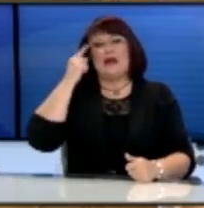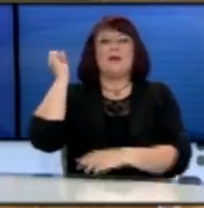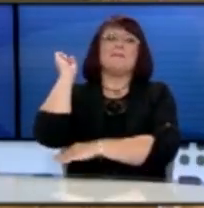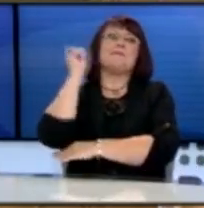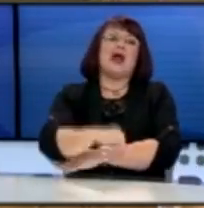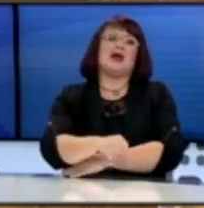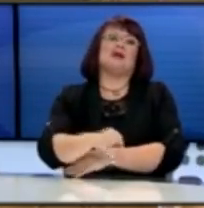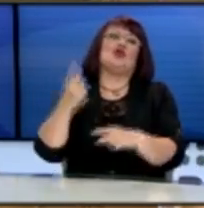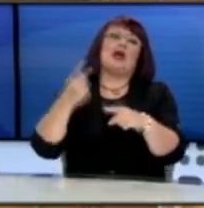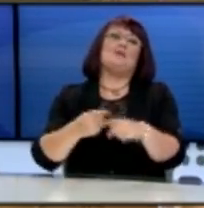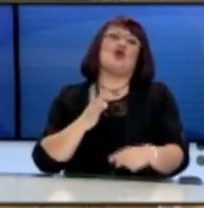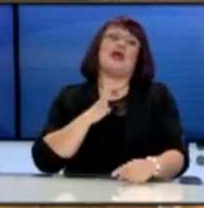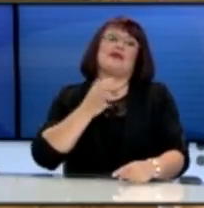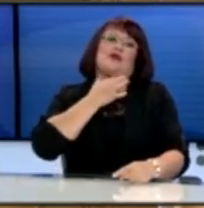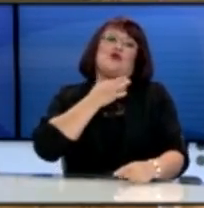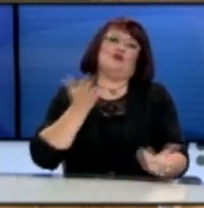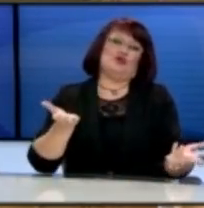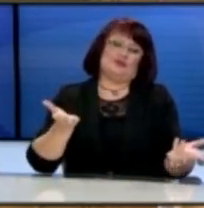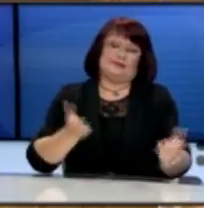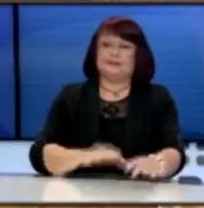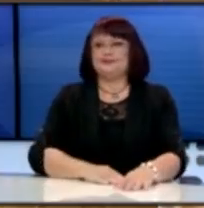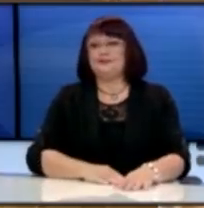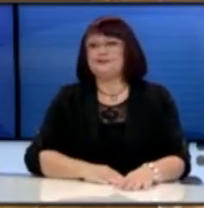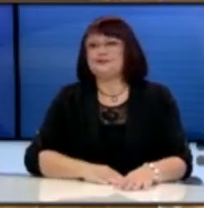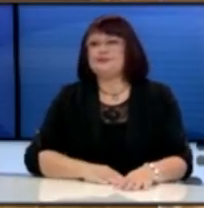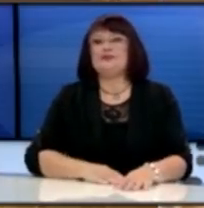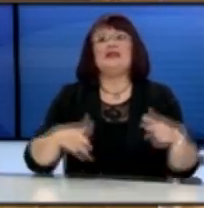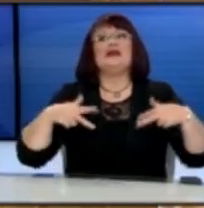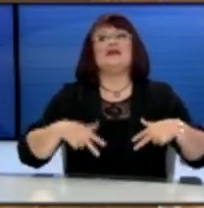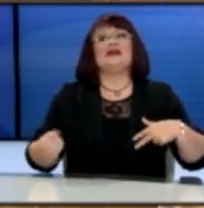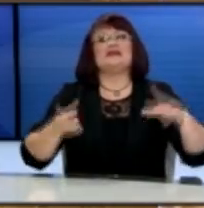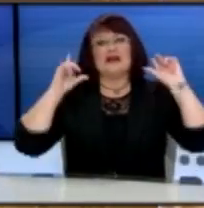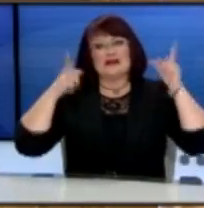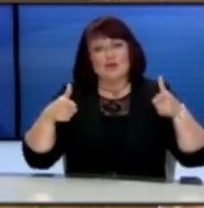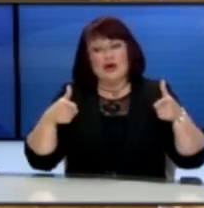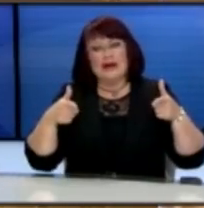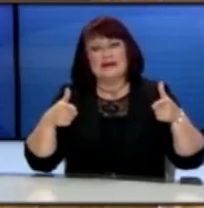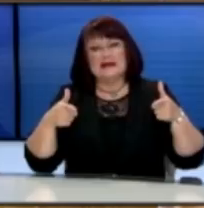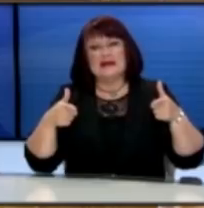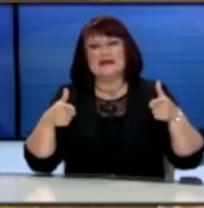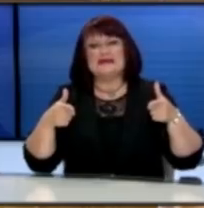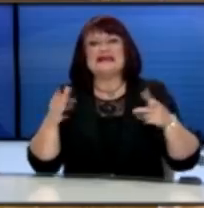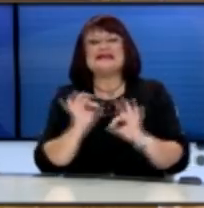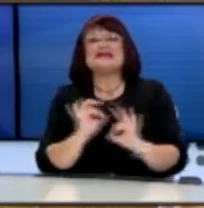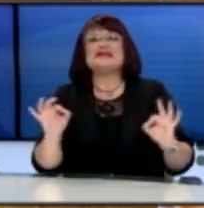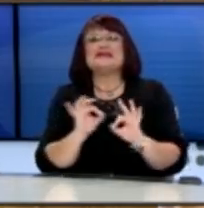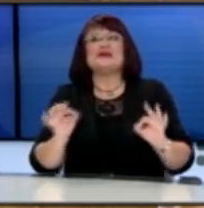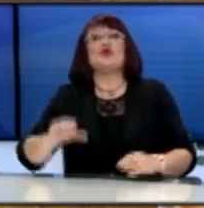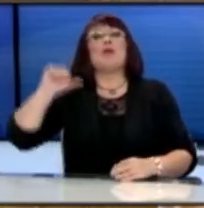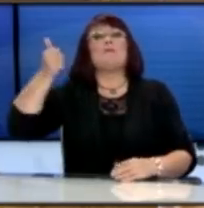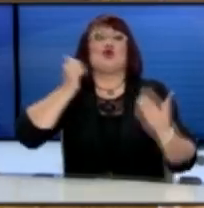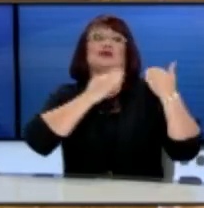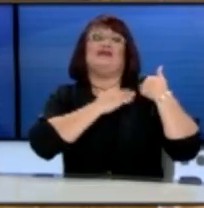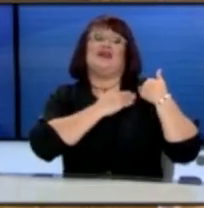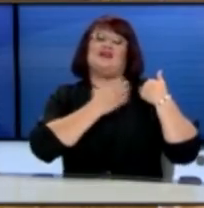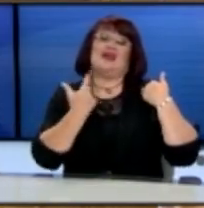των λαϊκών αναγκών και συμφερόντων. Η κυβέρνηση της Νέας Δημοκρατίας έχει αναμφίβολα την πρώτη ευθύνη